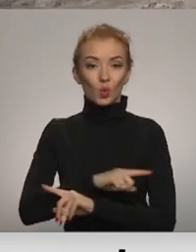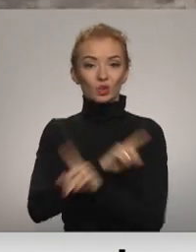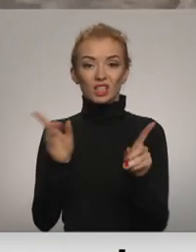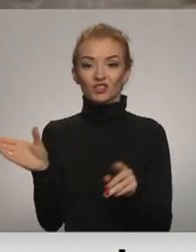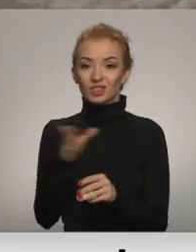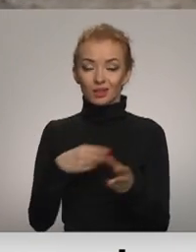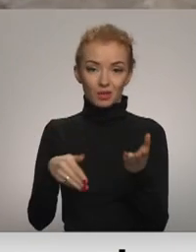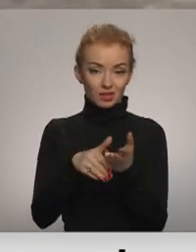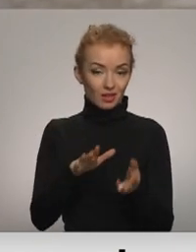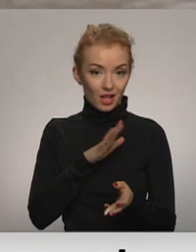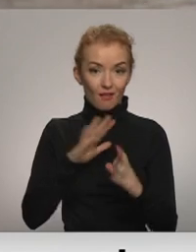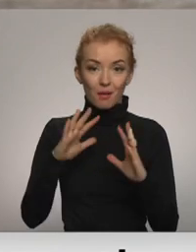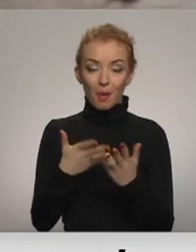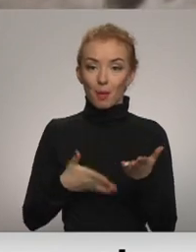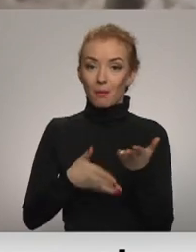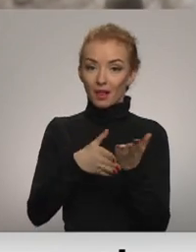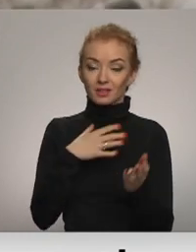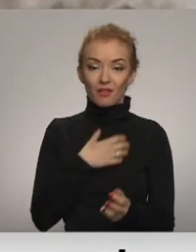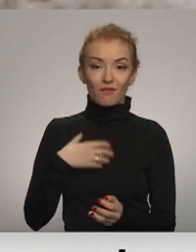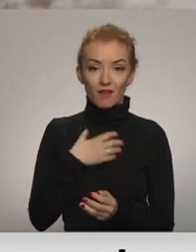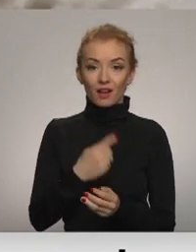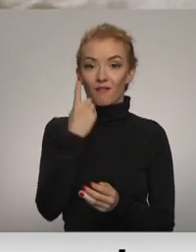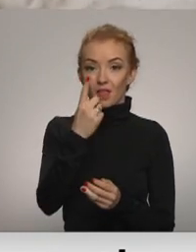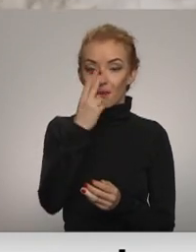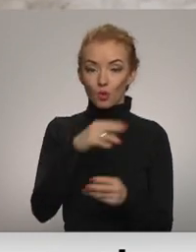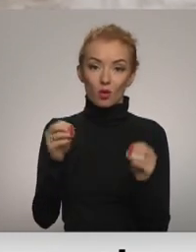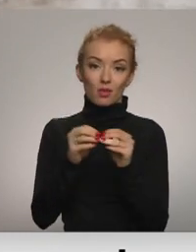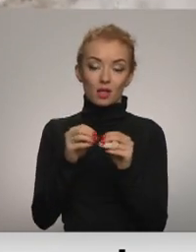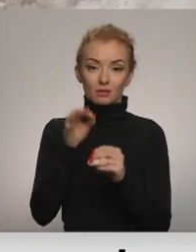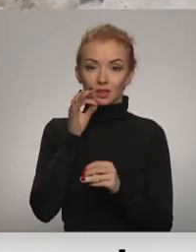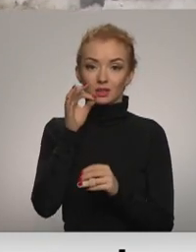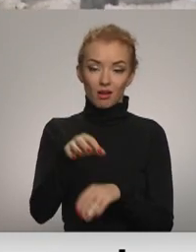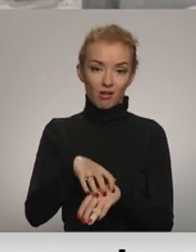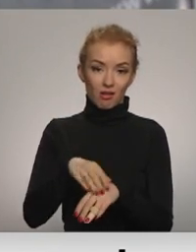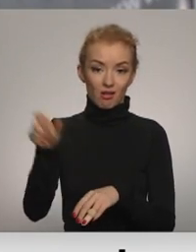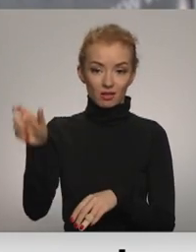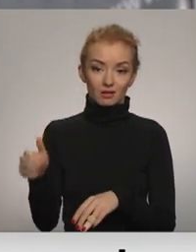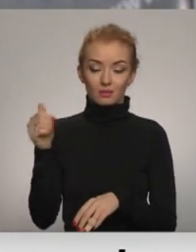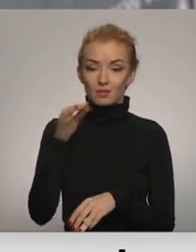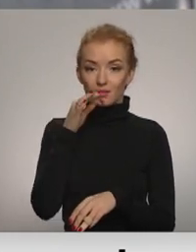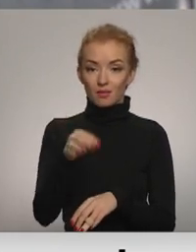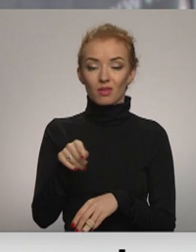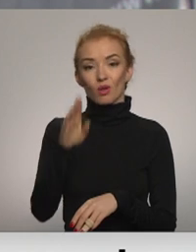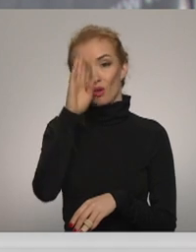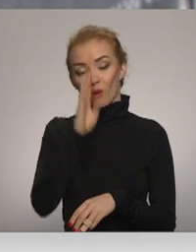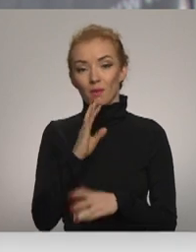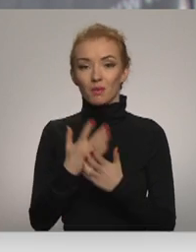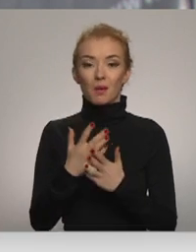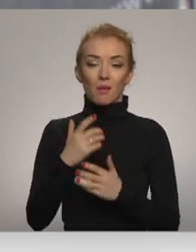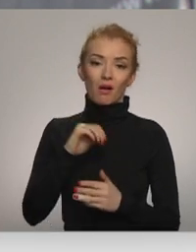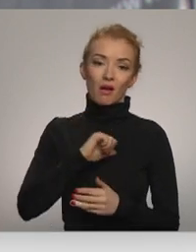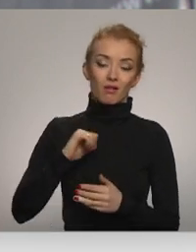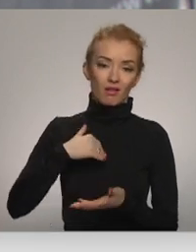palīdzēt nevarot. Bet palīdzēt vajag vienam no 10, saka bērnu psihiatrs. Tie ir vai nopietni garastāvokļa